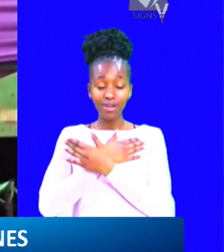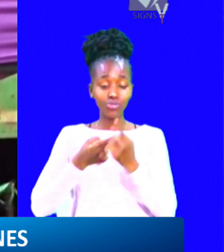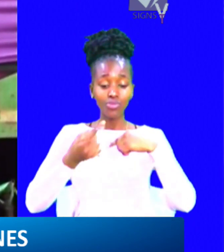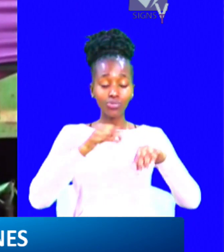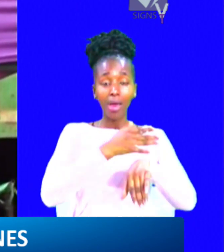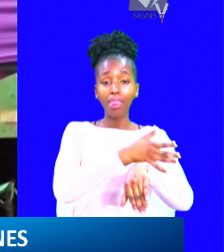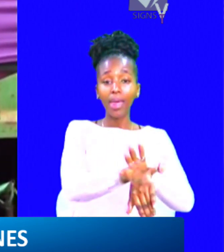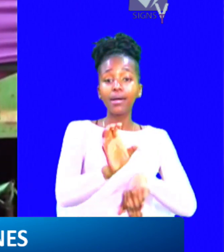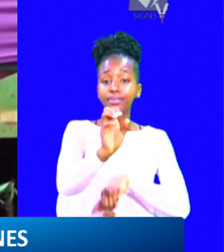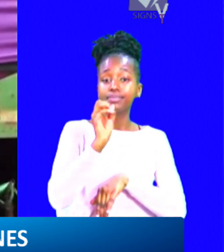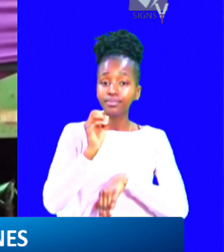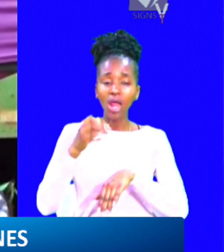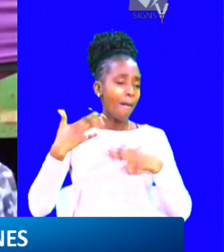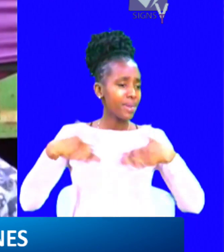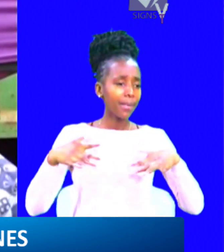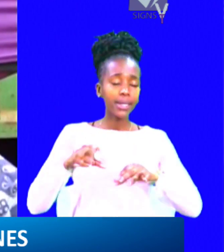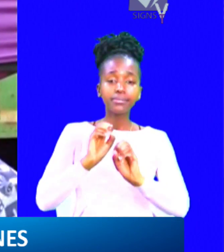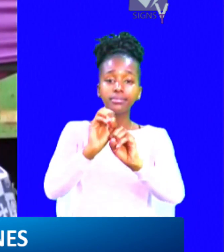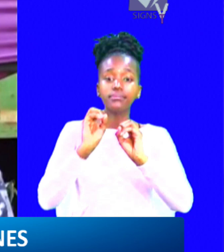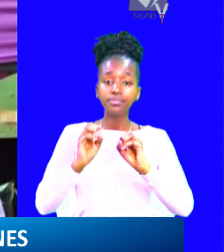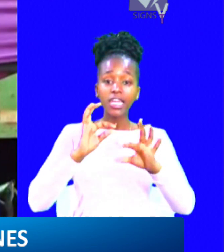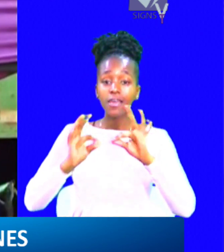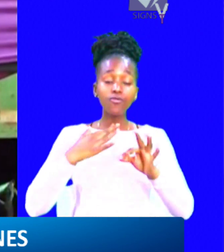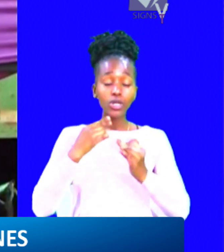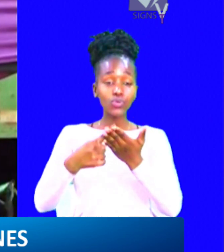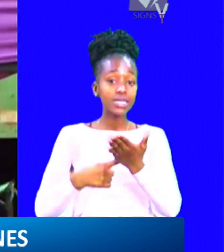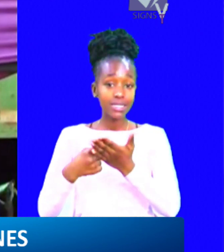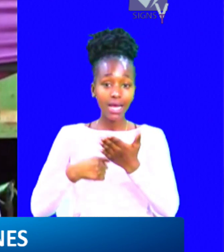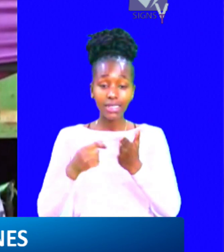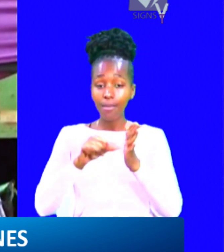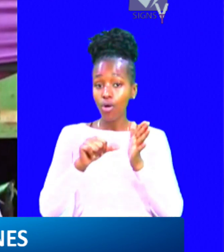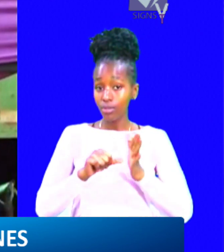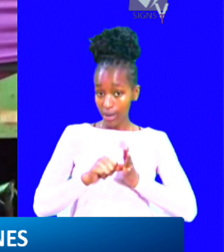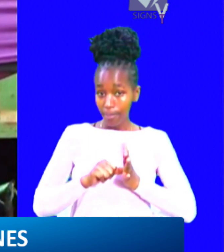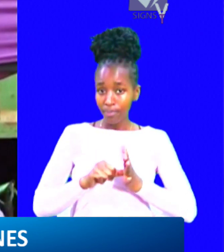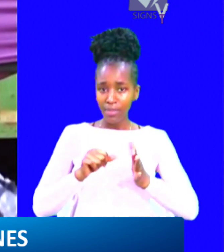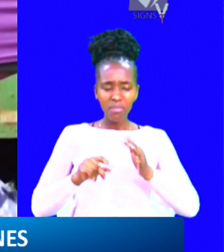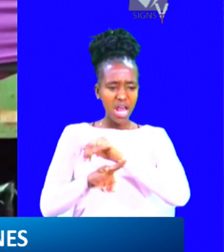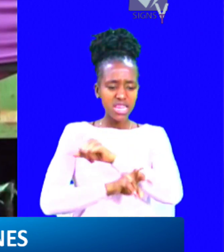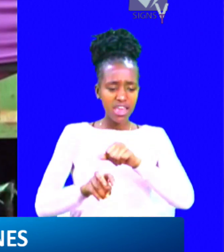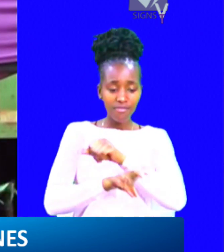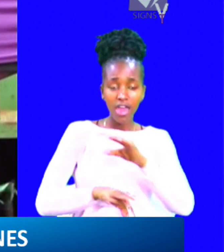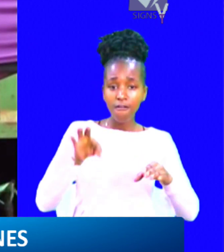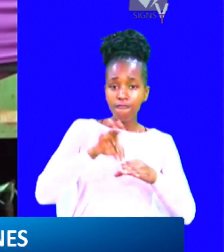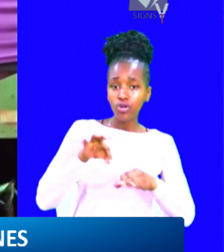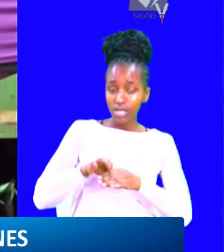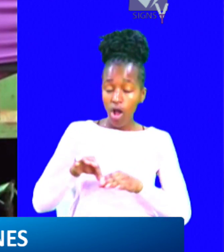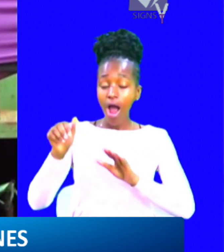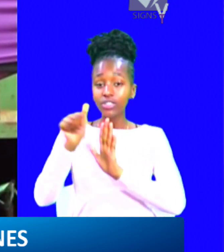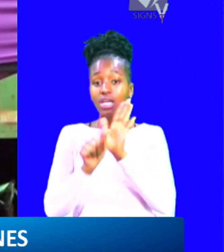play games. If you want to discuss the problems, wizi wa kura, agenda yote iko hapo.